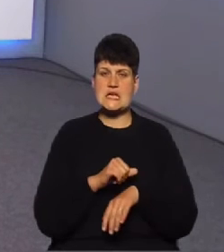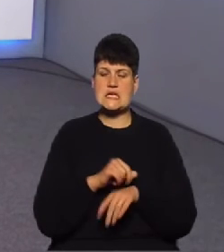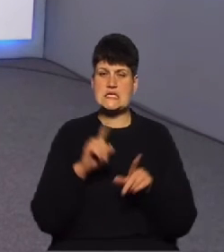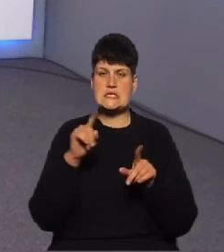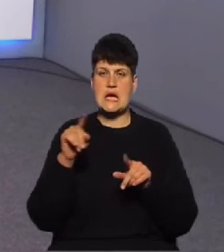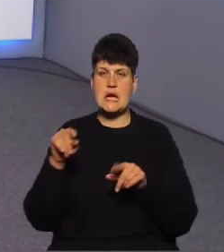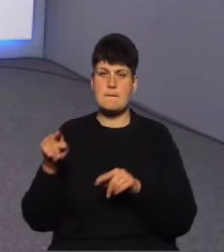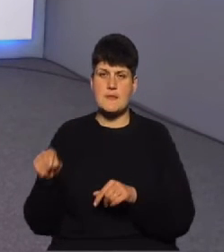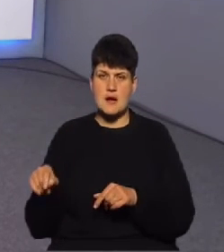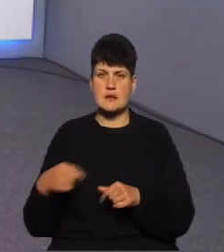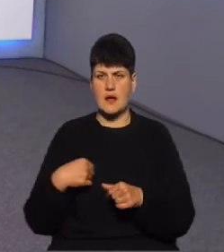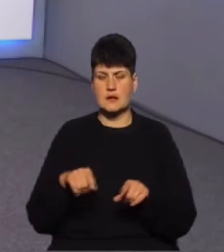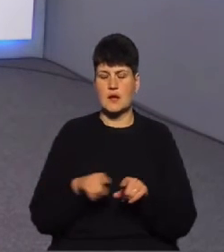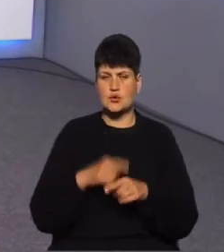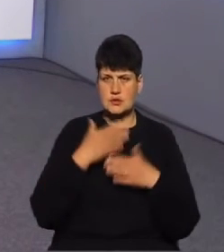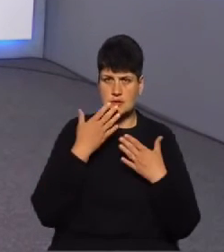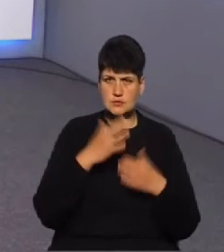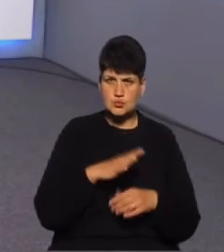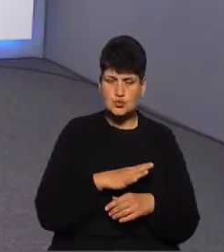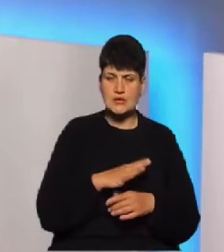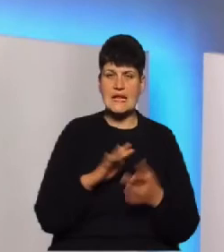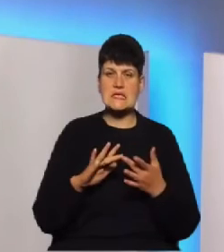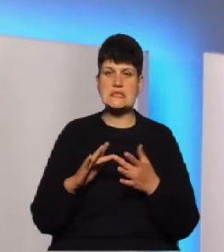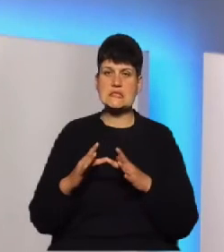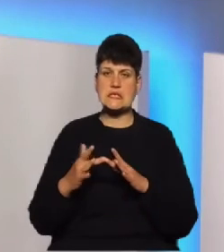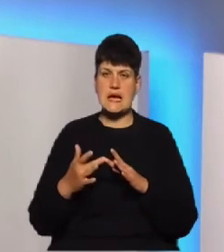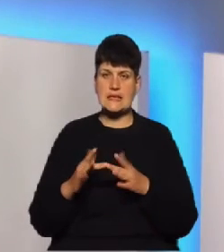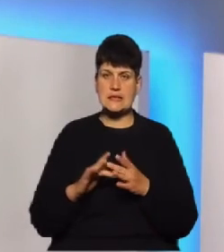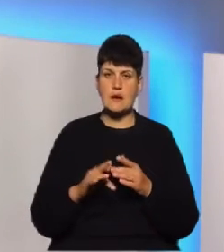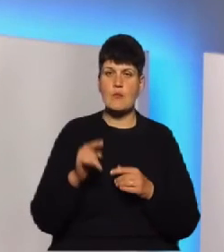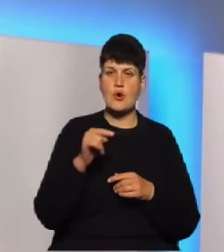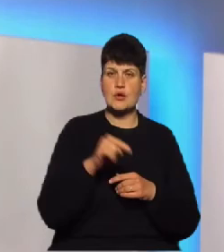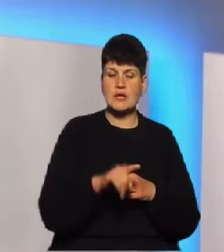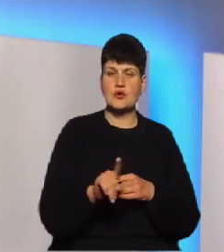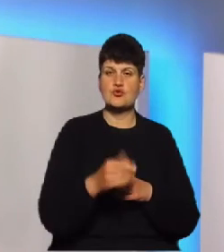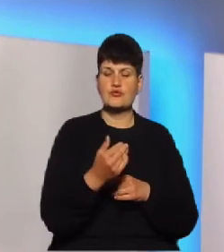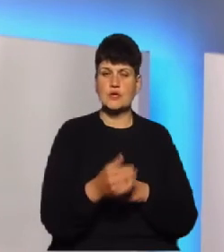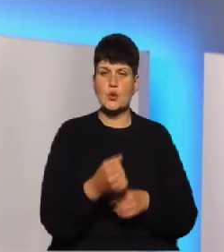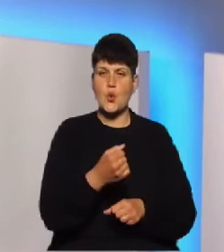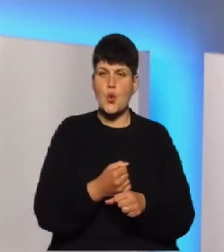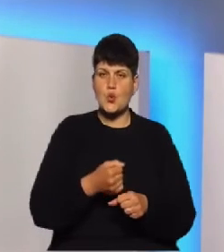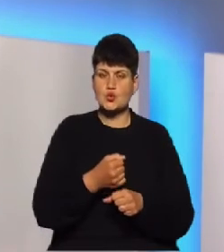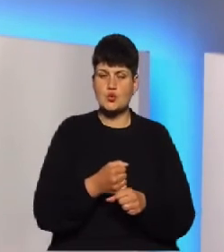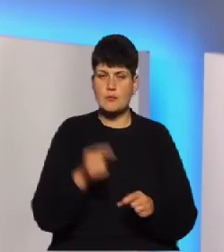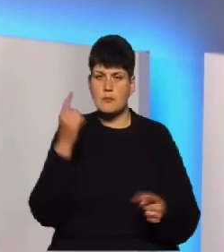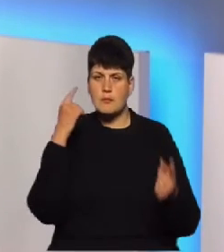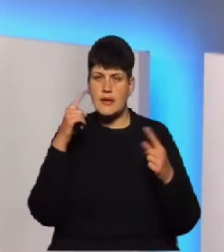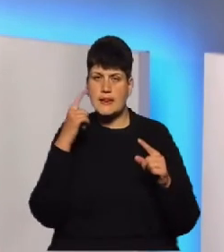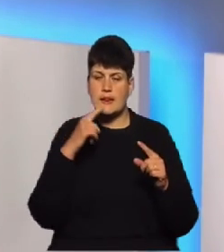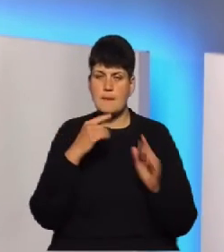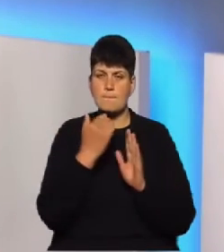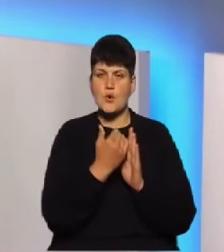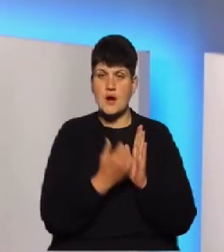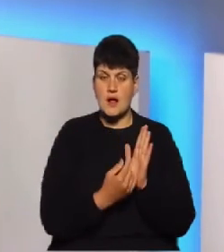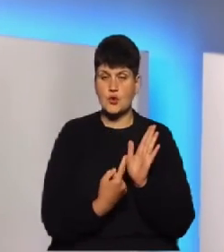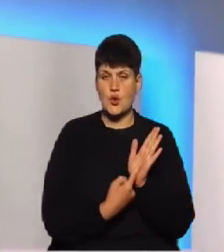десь також читав на сайтах про те, що вони розробили певний порядок і довели це